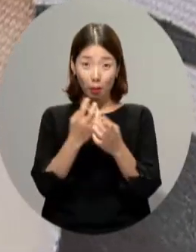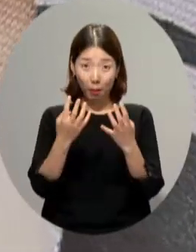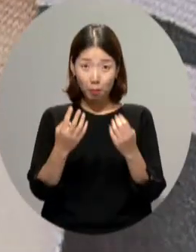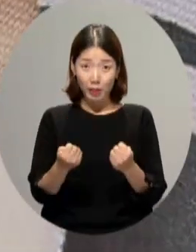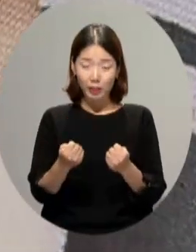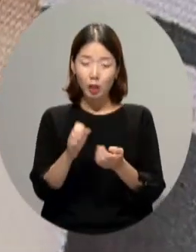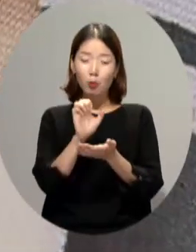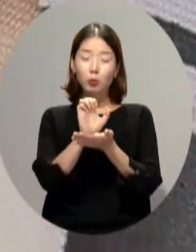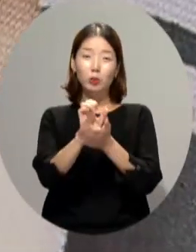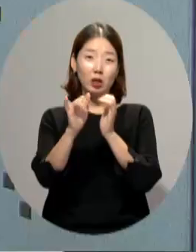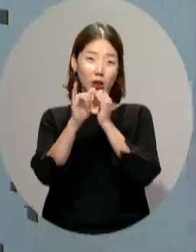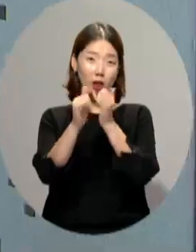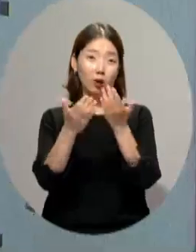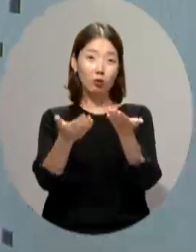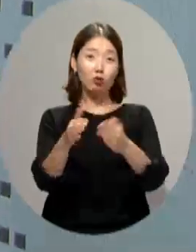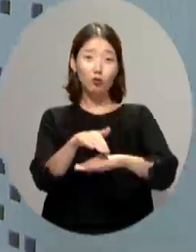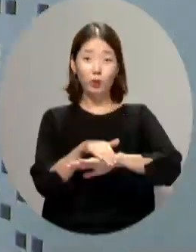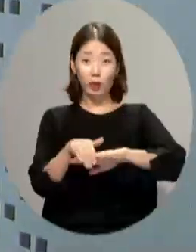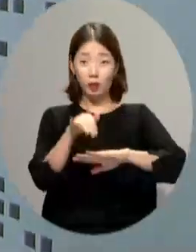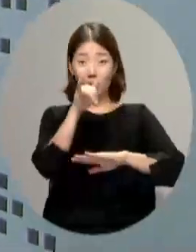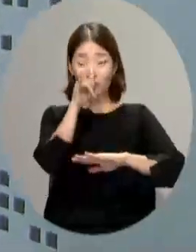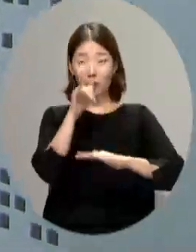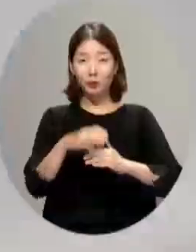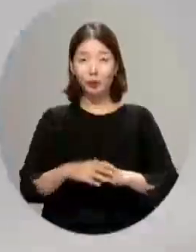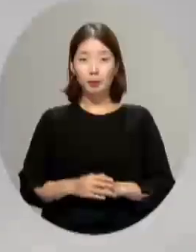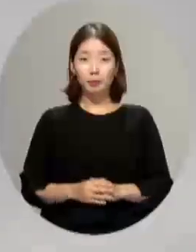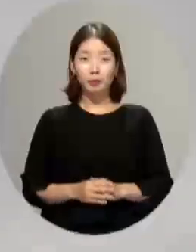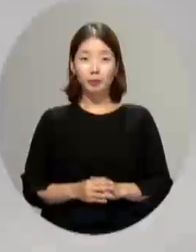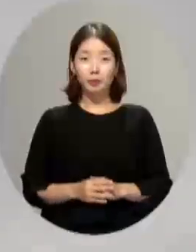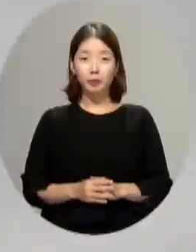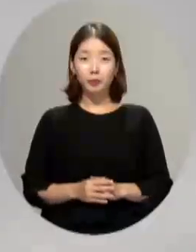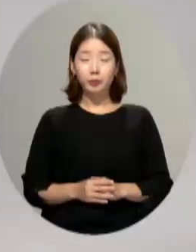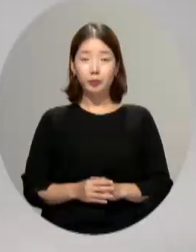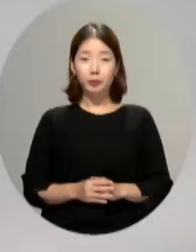소방서장 표창을 수여할 계획입니다. MBC 뉴스 이주연입니다.